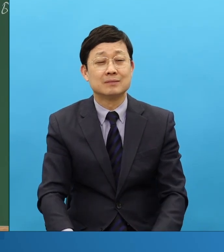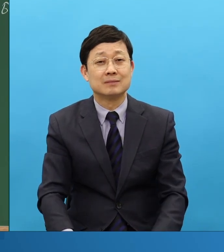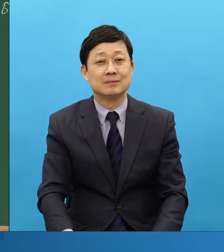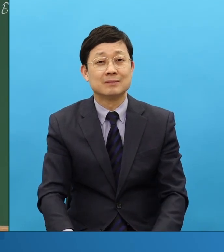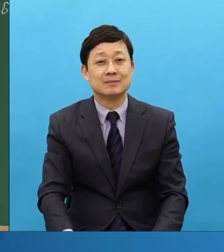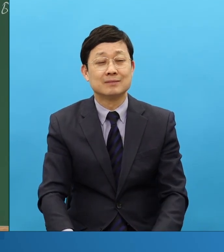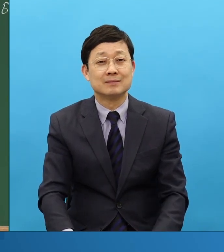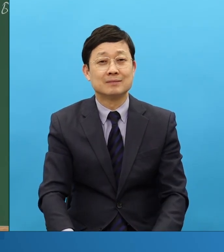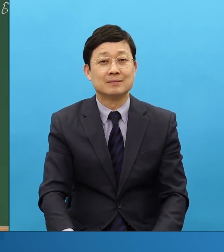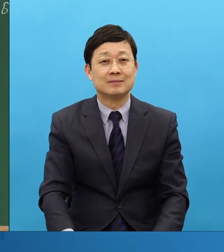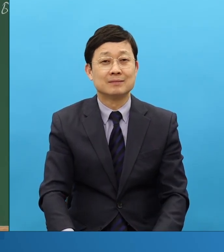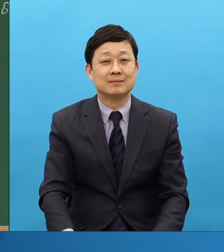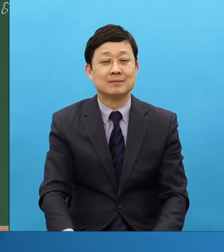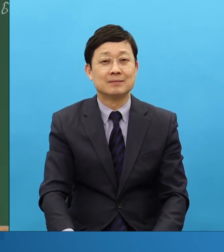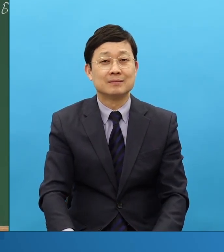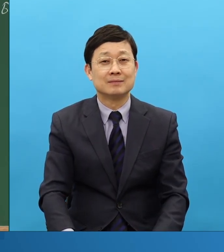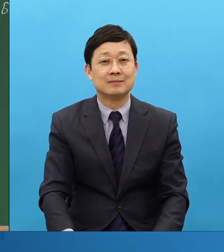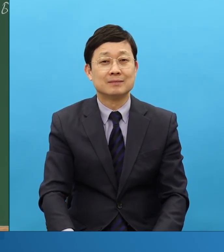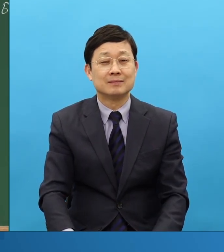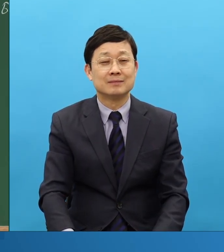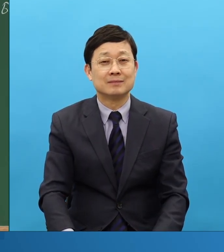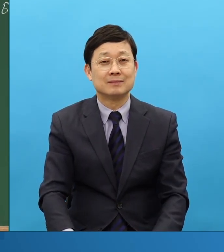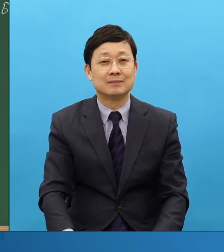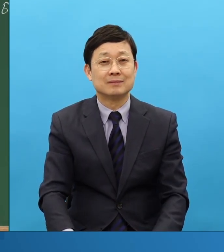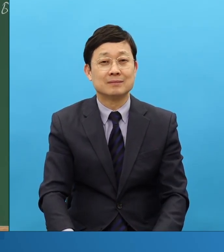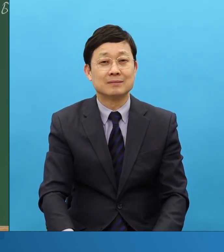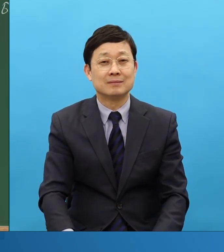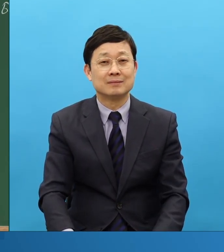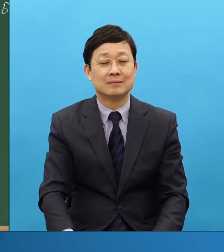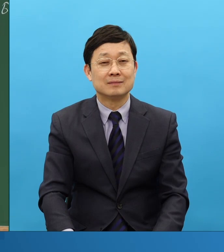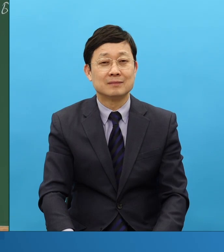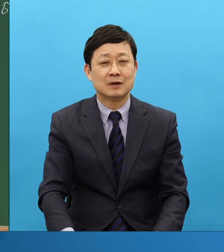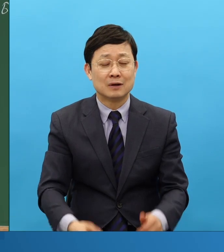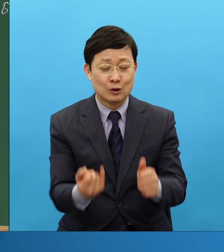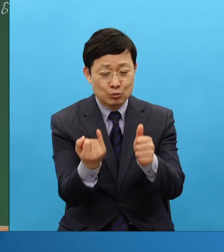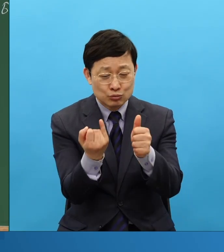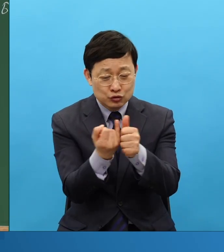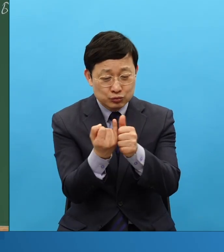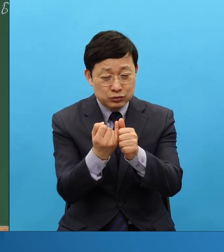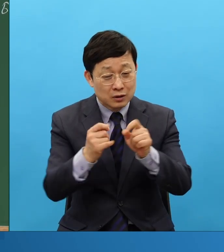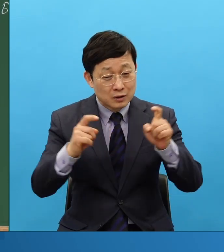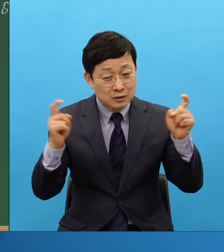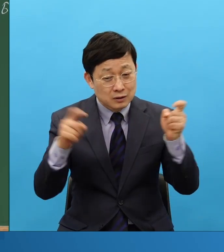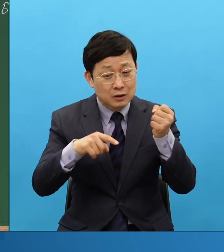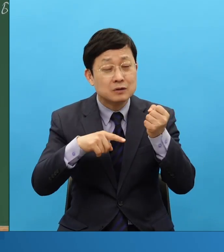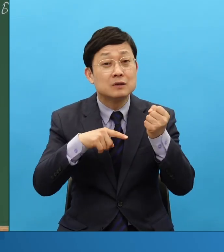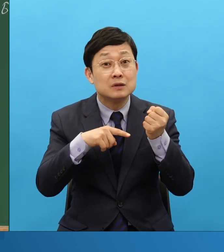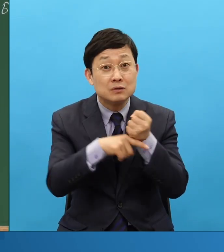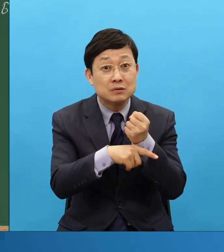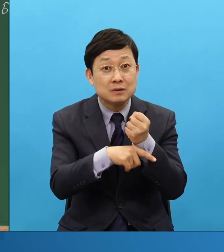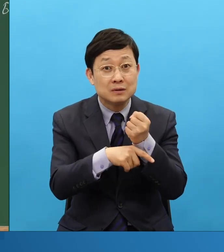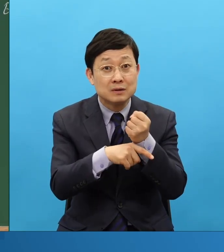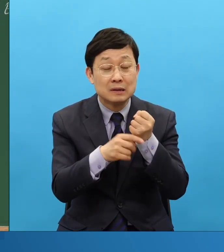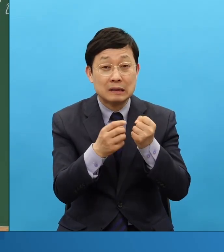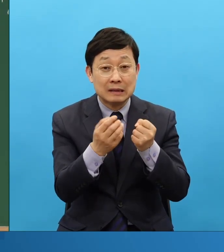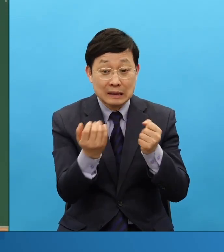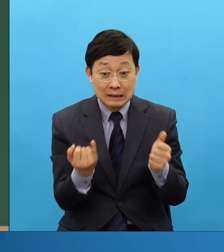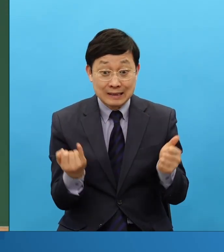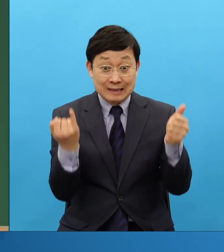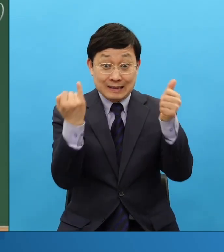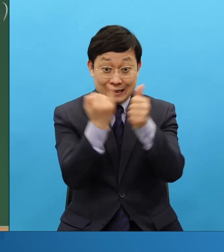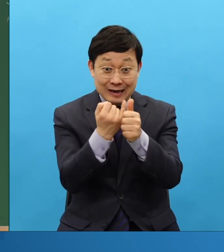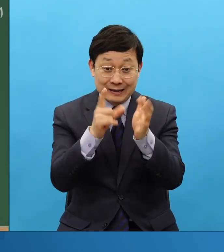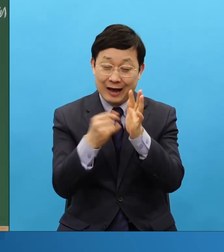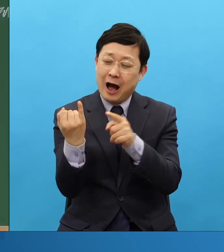남편이 당신이면 되는데 지금은 당신이면 안 돼. 그래서 그래요. The first 3 months of your marriage, all your husband needed was you. But now,